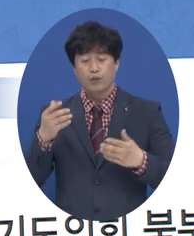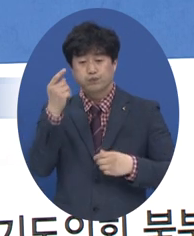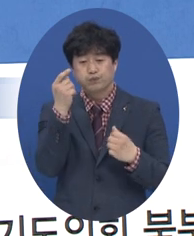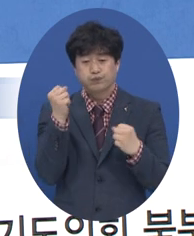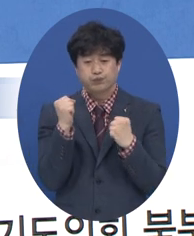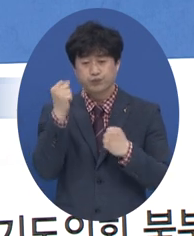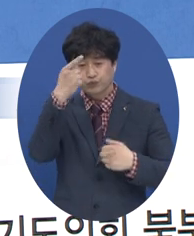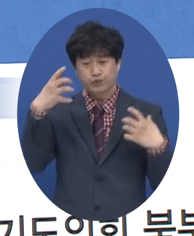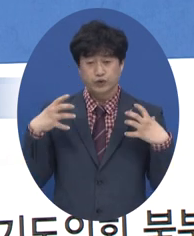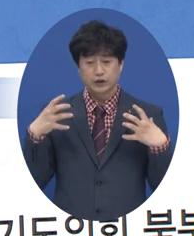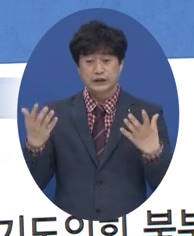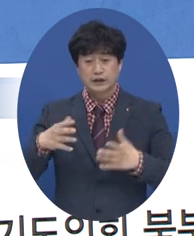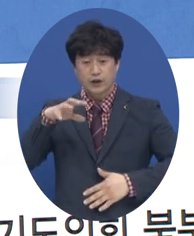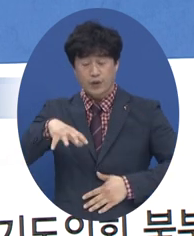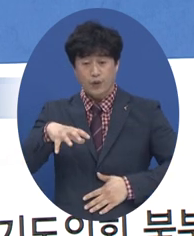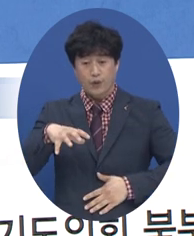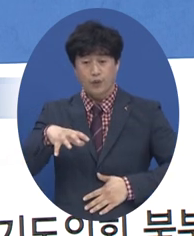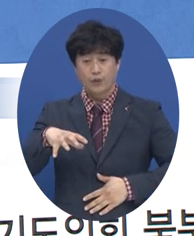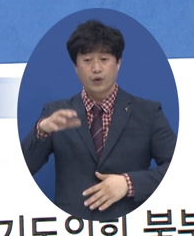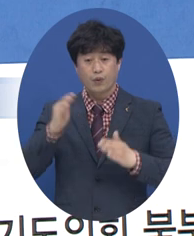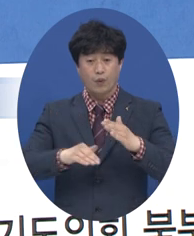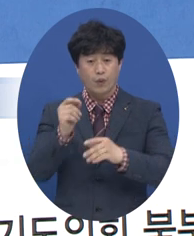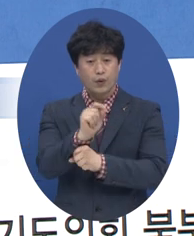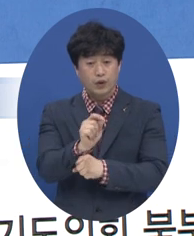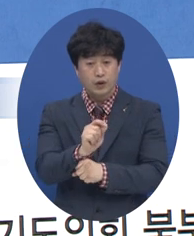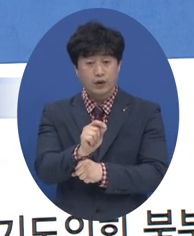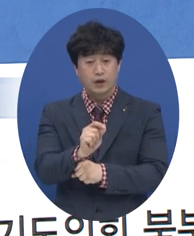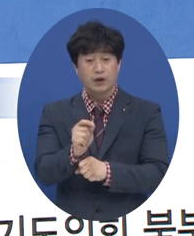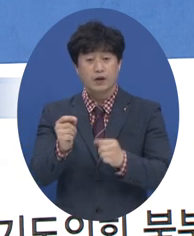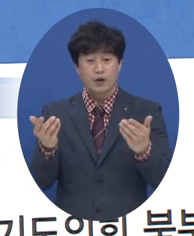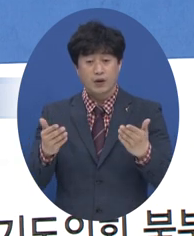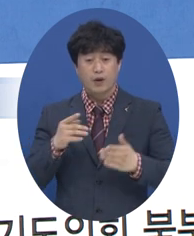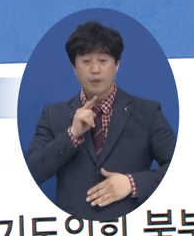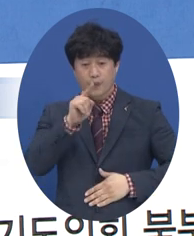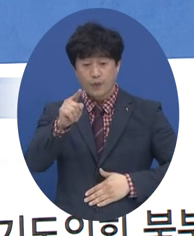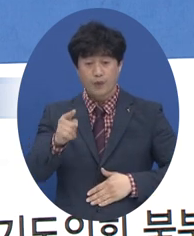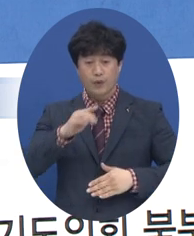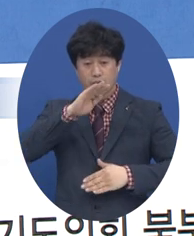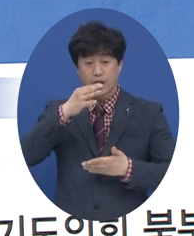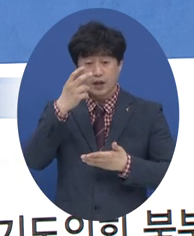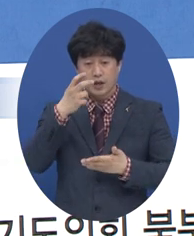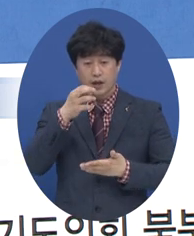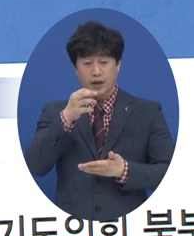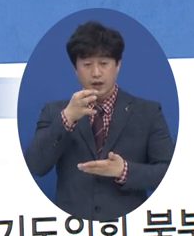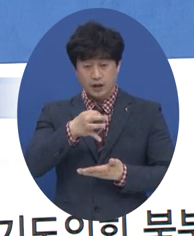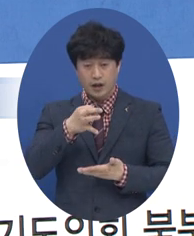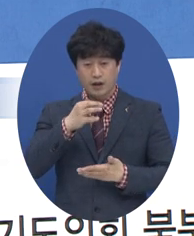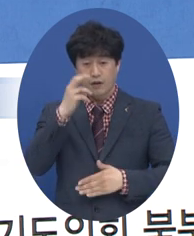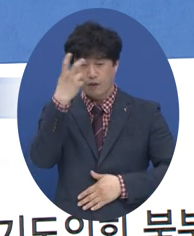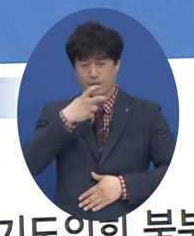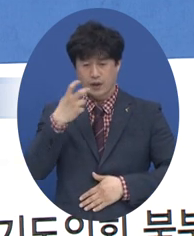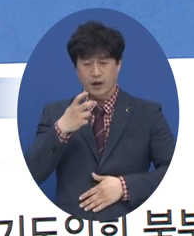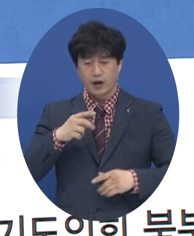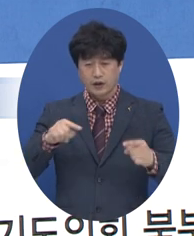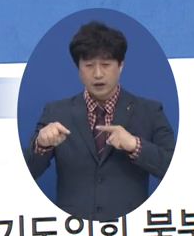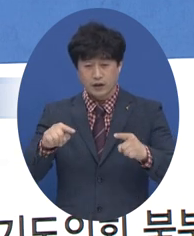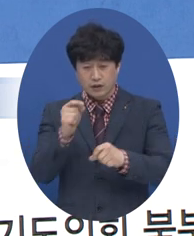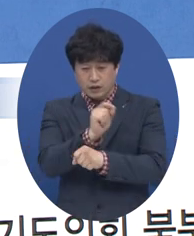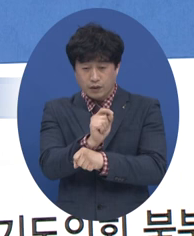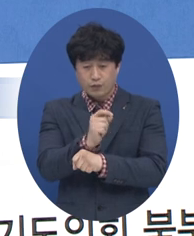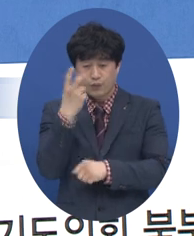국과 부포 서제 공공기관에 업무보고 그리고 예산안 실 심사 그리고